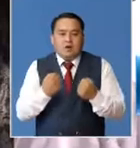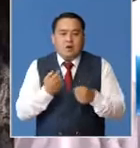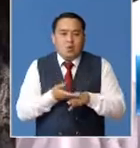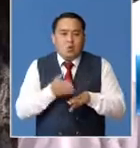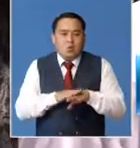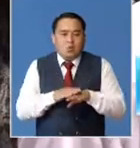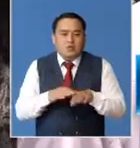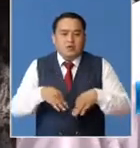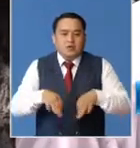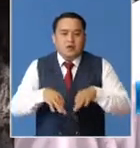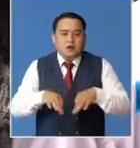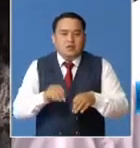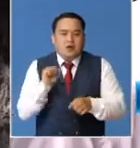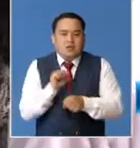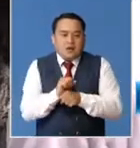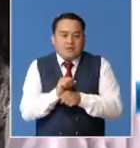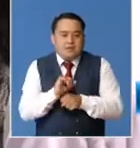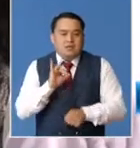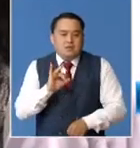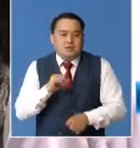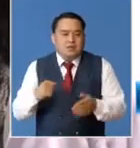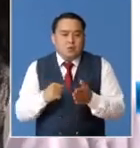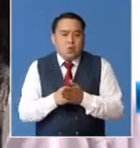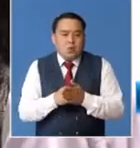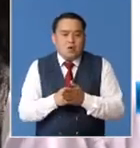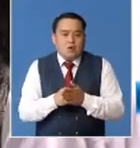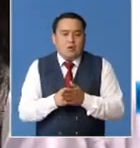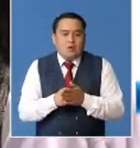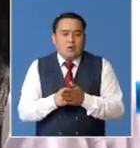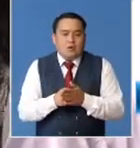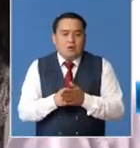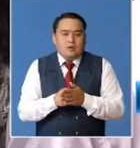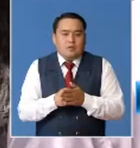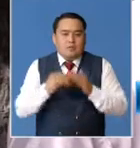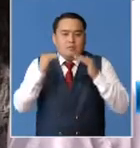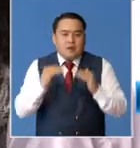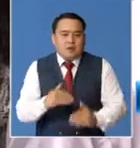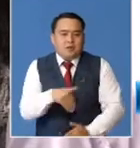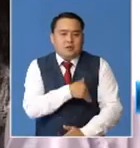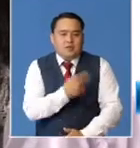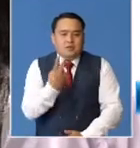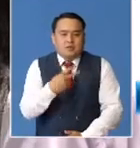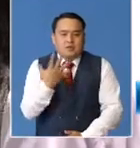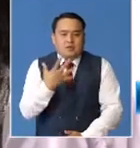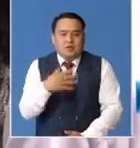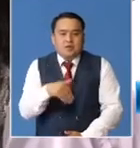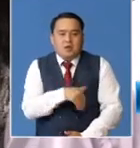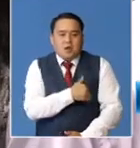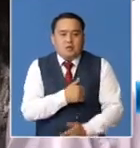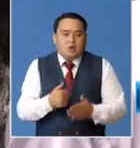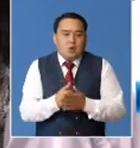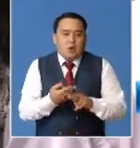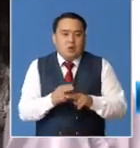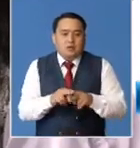водитель автотранспорта останавливается до понижения температуры 25 градусов. До